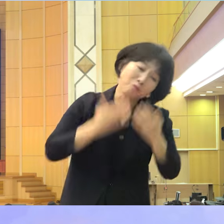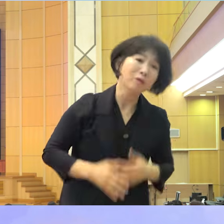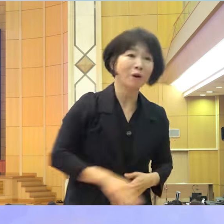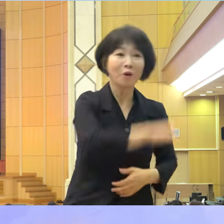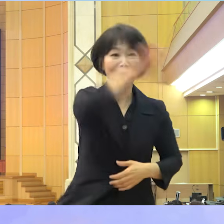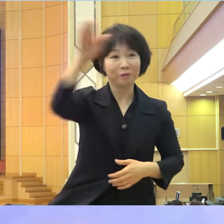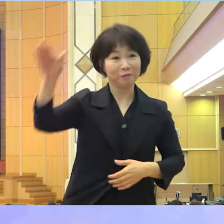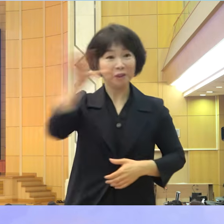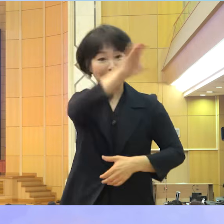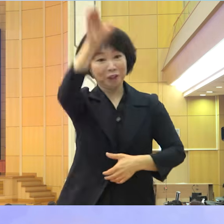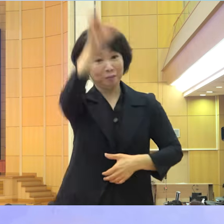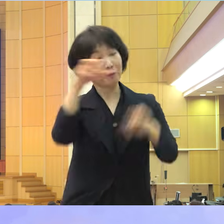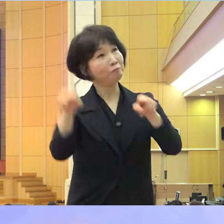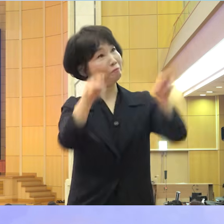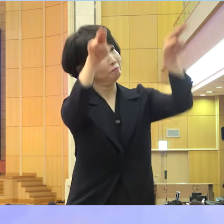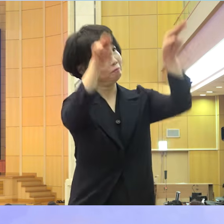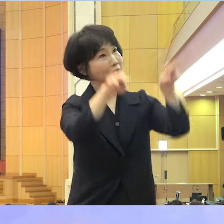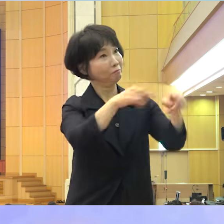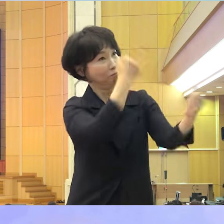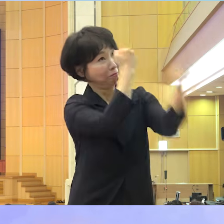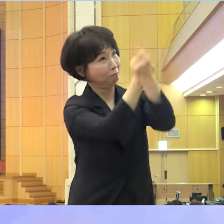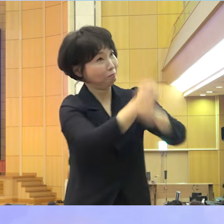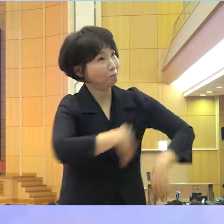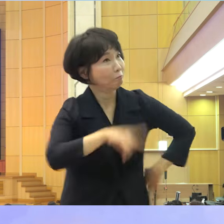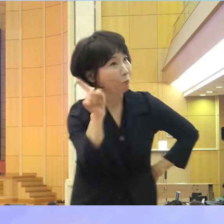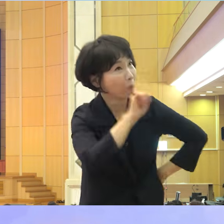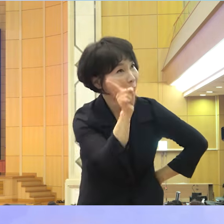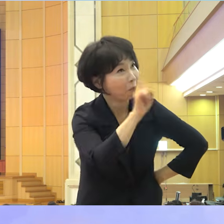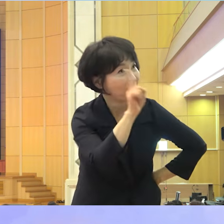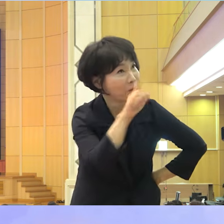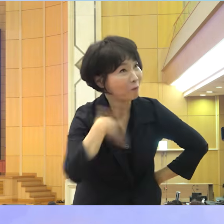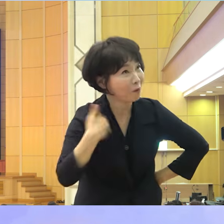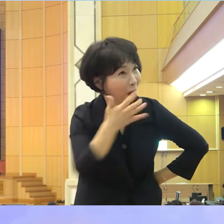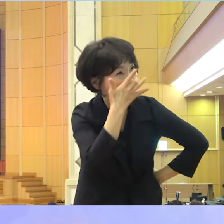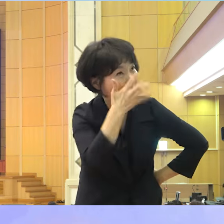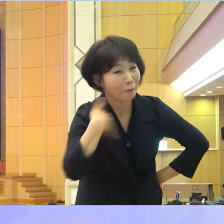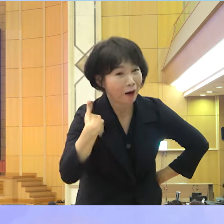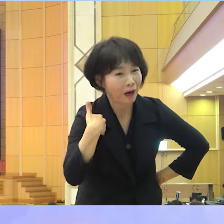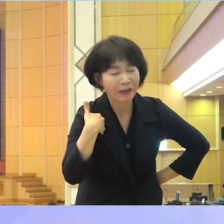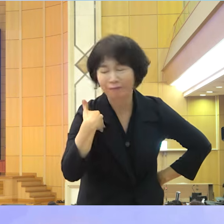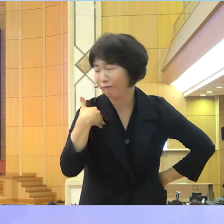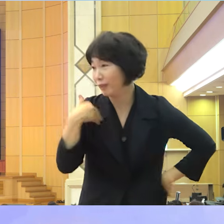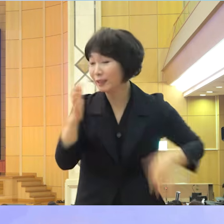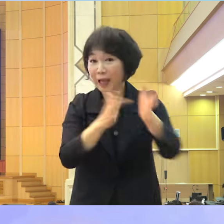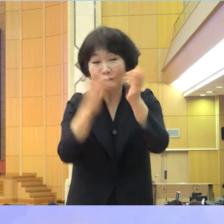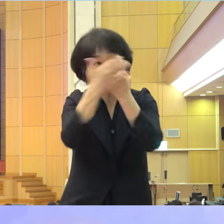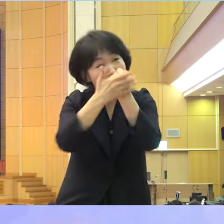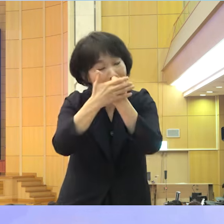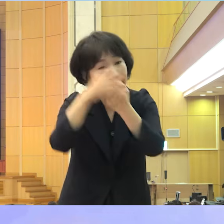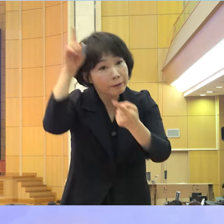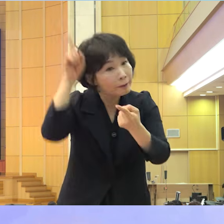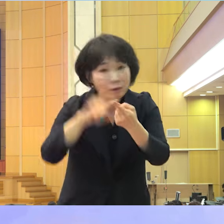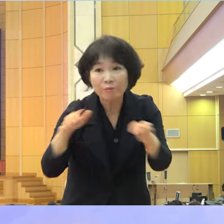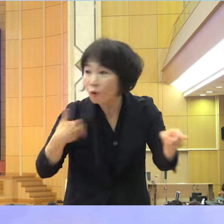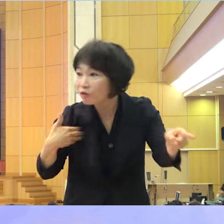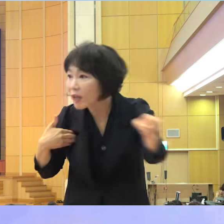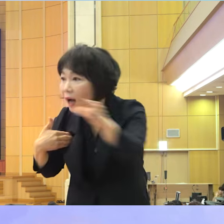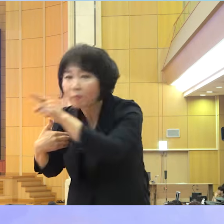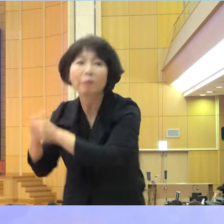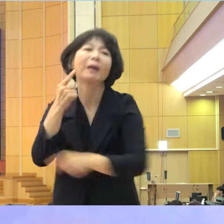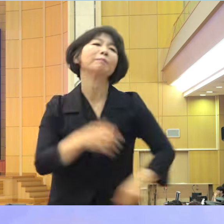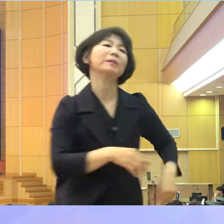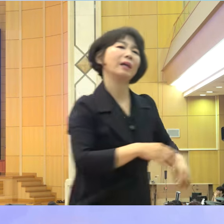안 나고 맹성맹성하고 십자가를 바라보면 눈물만 나요 하고 입으로만 부른 사람들은 주님의 십자가의 은혜를 모르는 사람이란